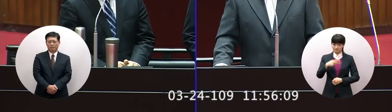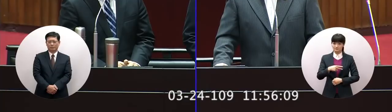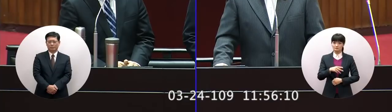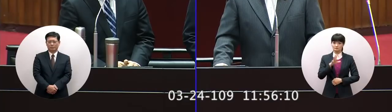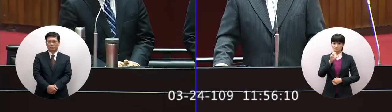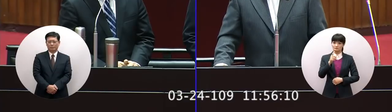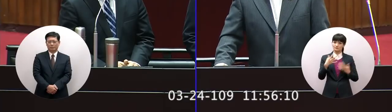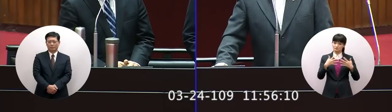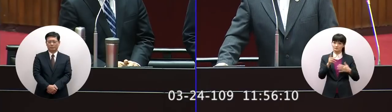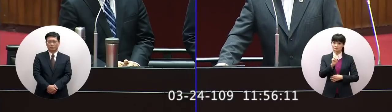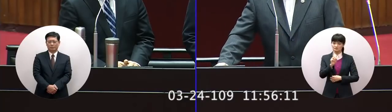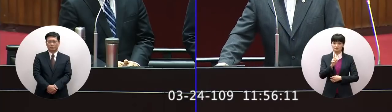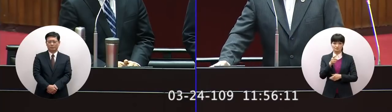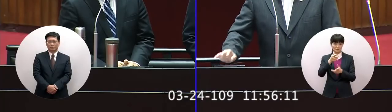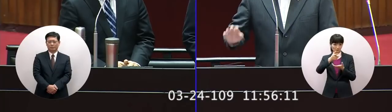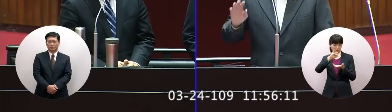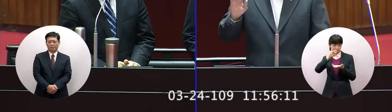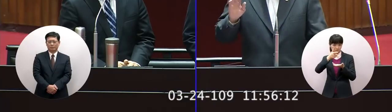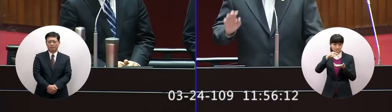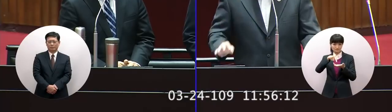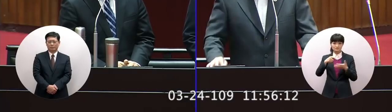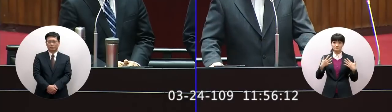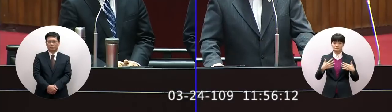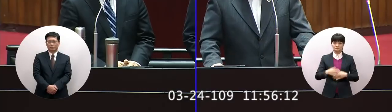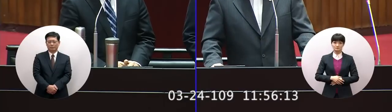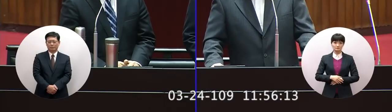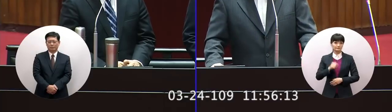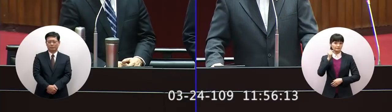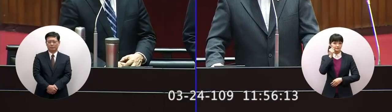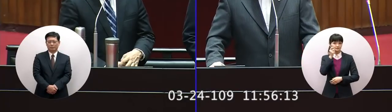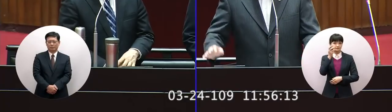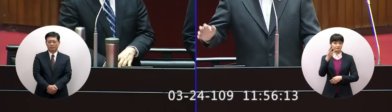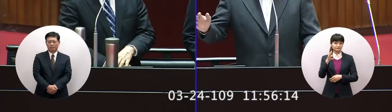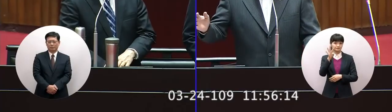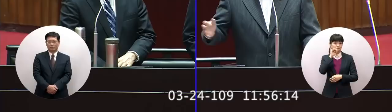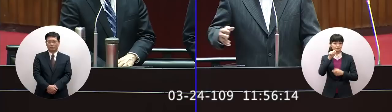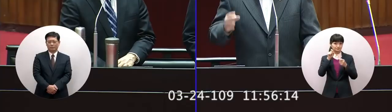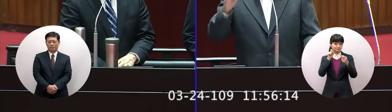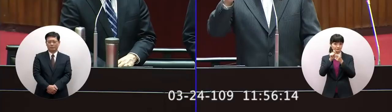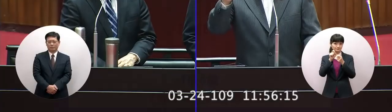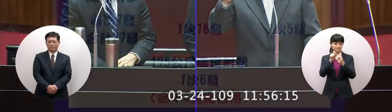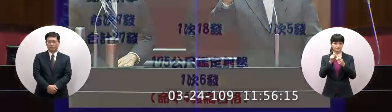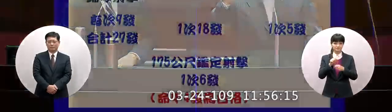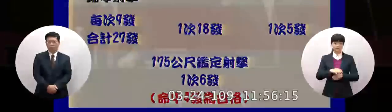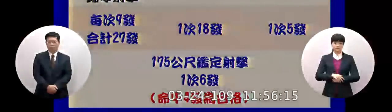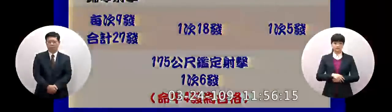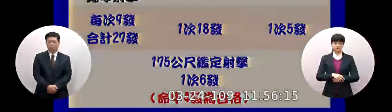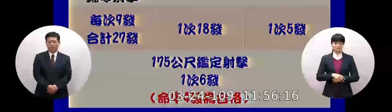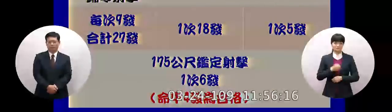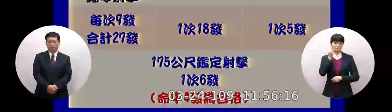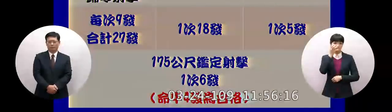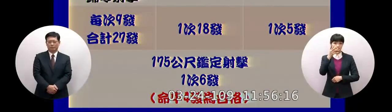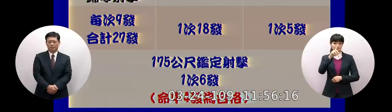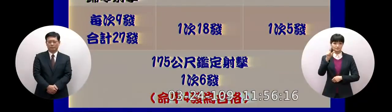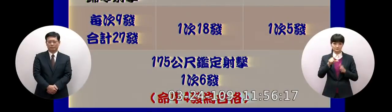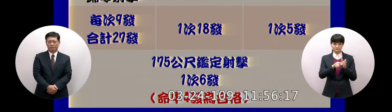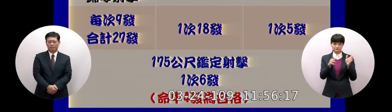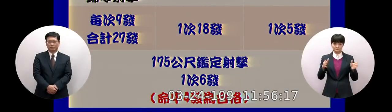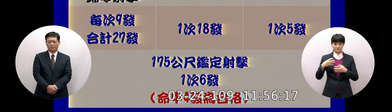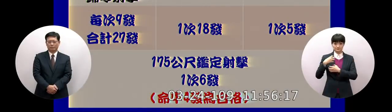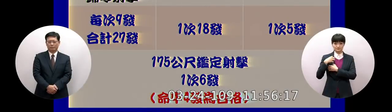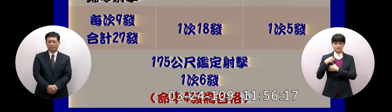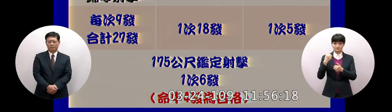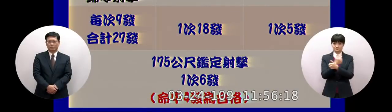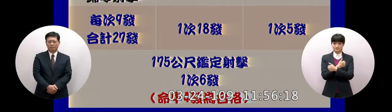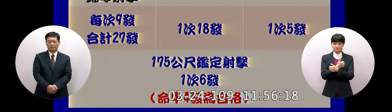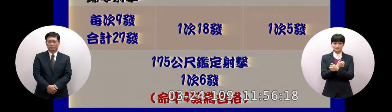及我们看看这几个月以来，我们所看到4个月的军事替代役